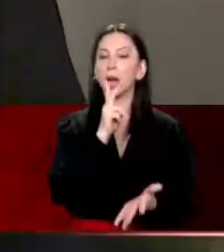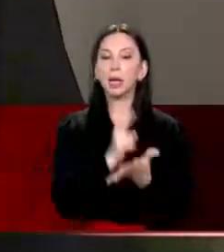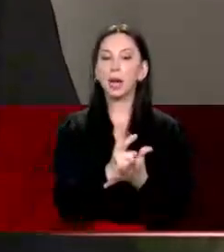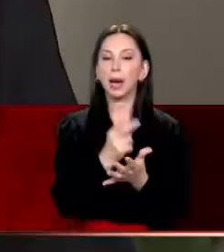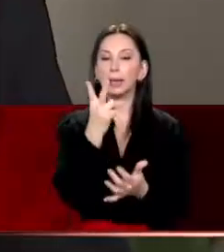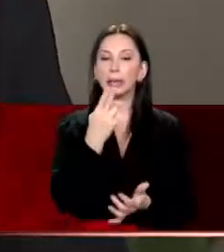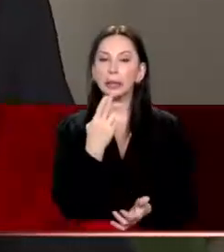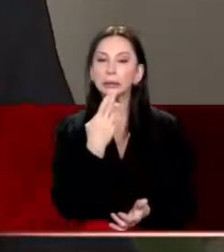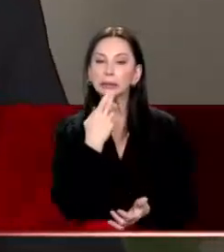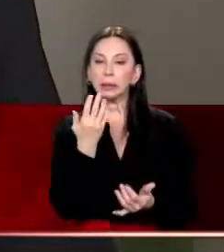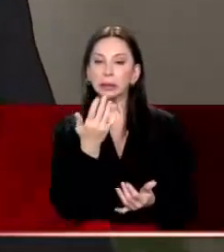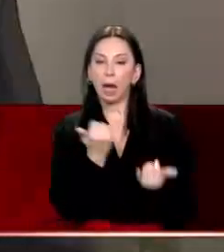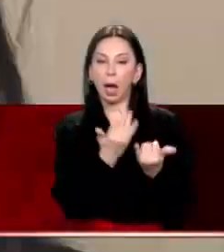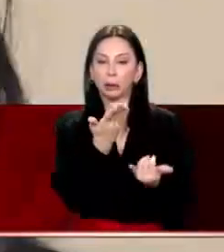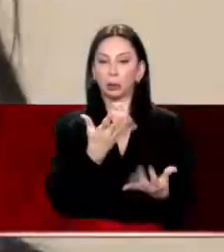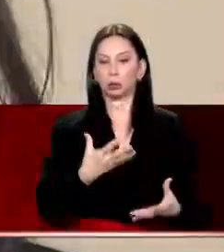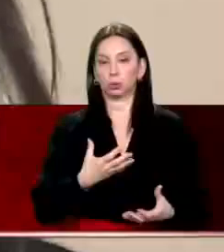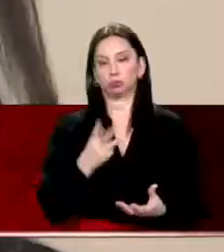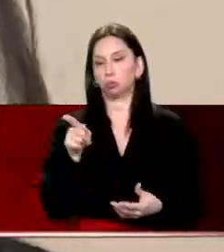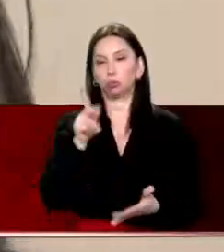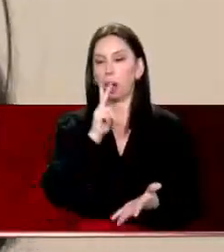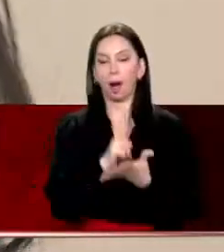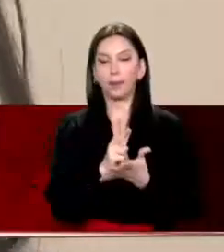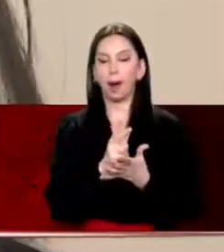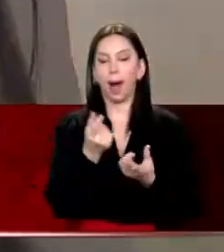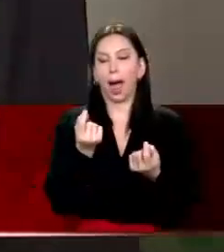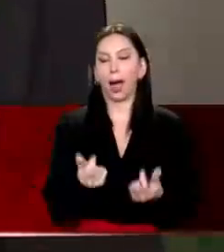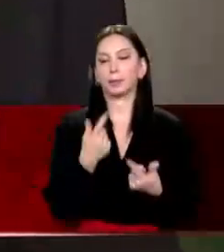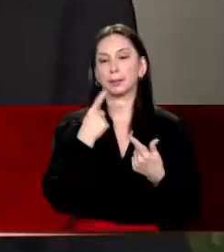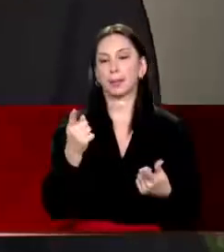Karar iki kardeşi isyan ettirdi. Biz gerçekten hakkımızı savunmak istiyoruz.